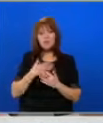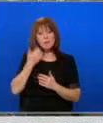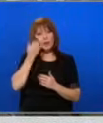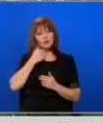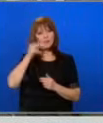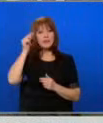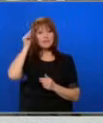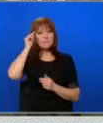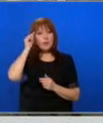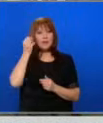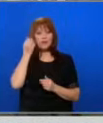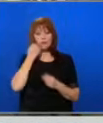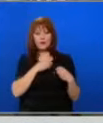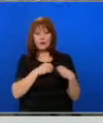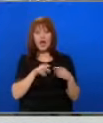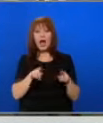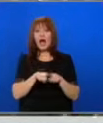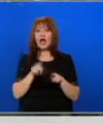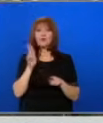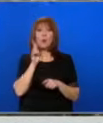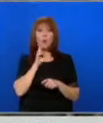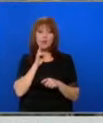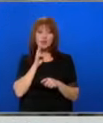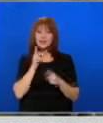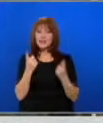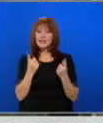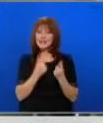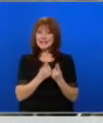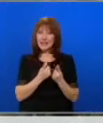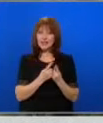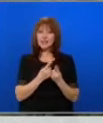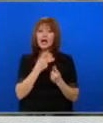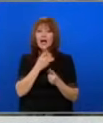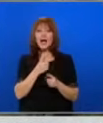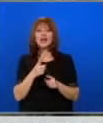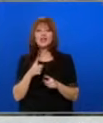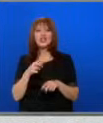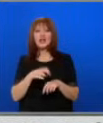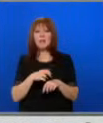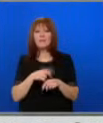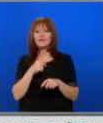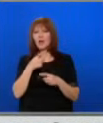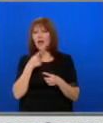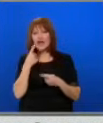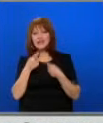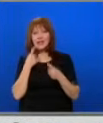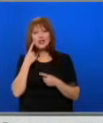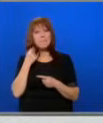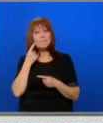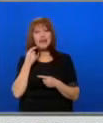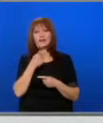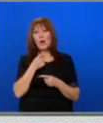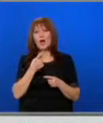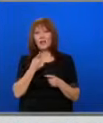имам добро чувство. Като учител в Художествената гимназия с Бай Васил се среща и Борислав Ждребев. През 70-те години той му разказва, че на младини е бил